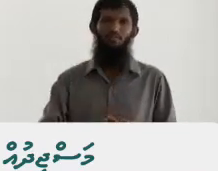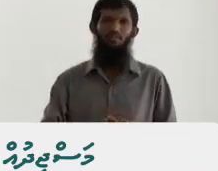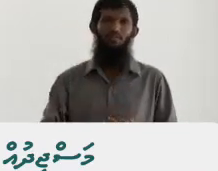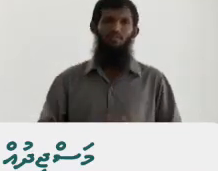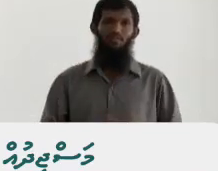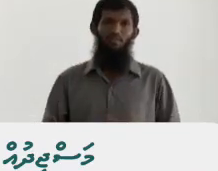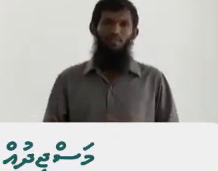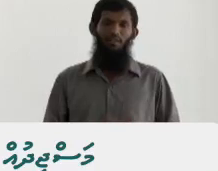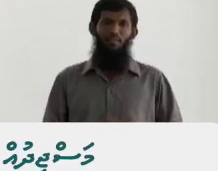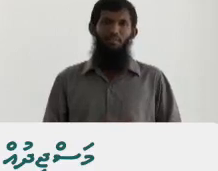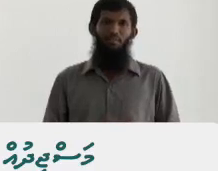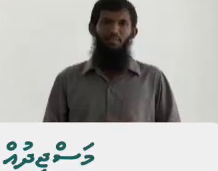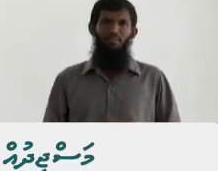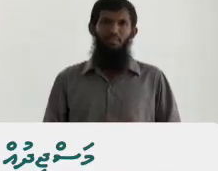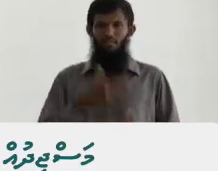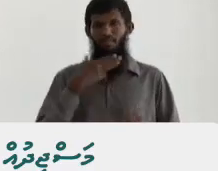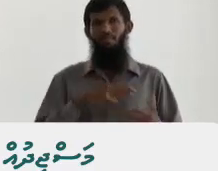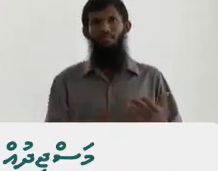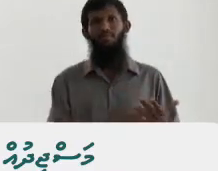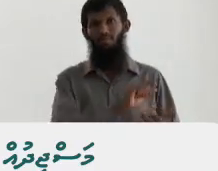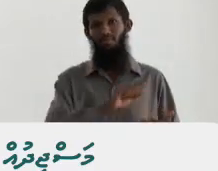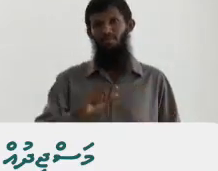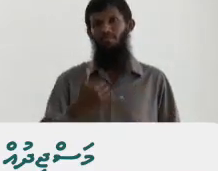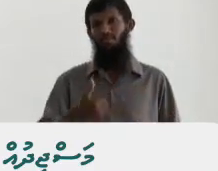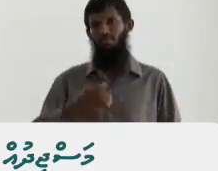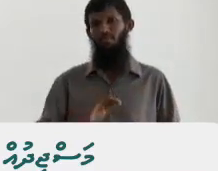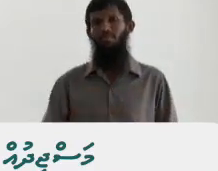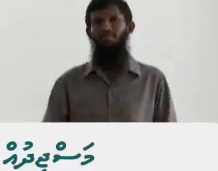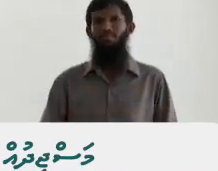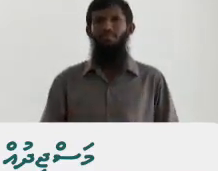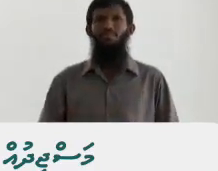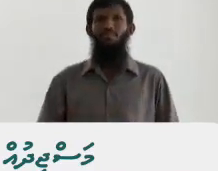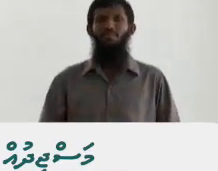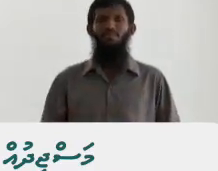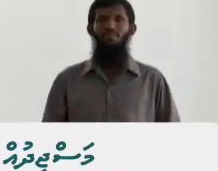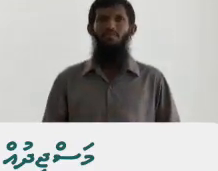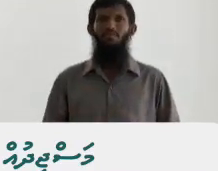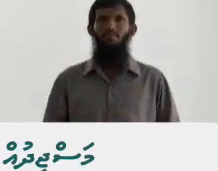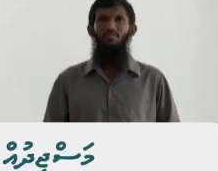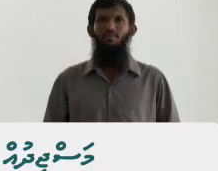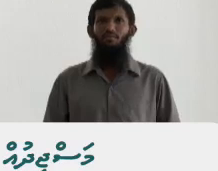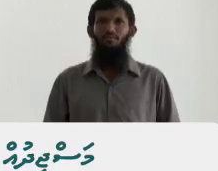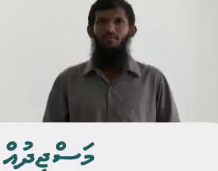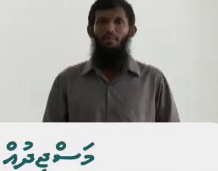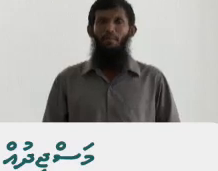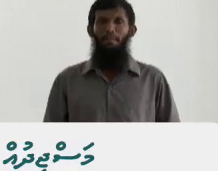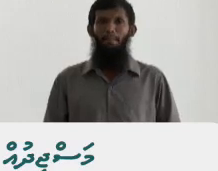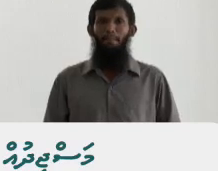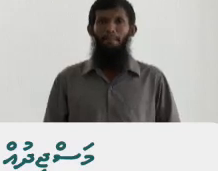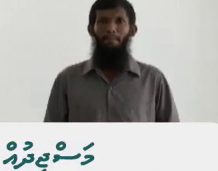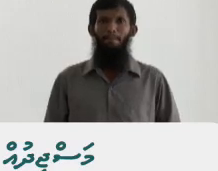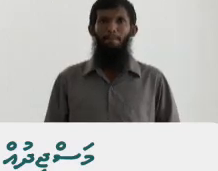كيرت رسول الله صلى الله عليه وسلم حديث قرب فاوي إن الله أنزل الداء والدواء